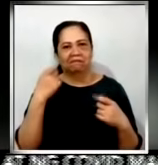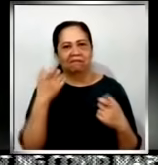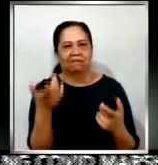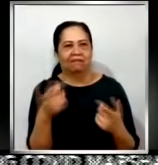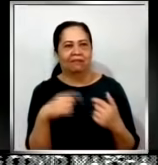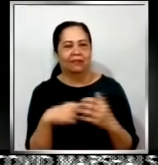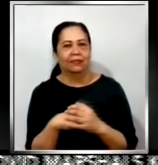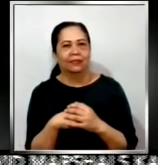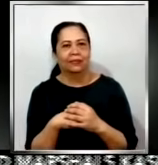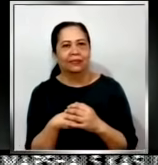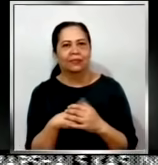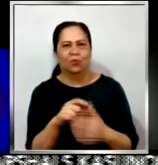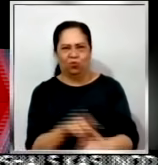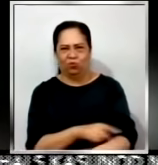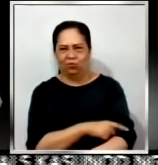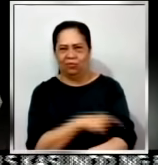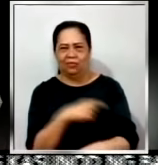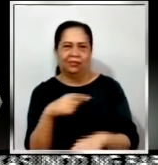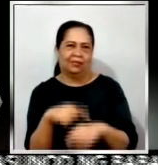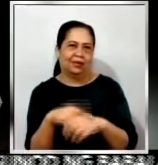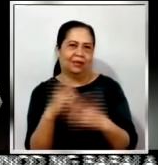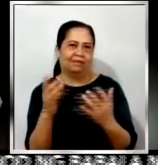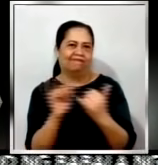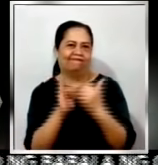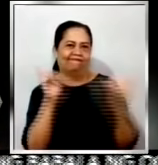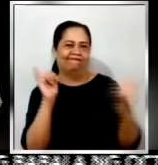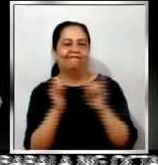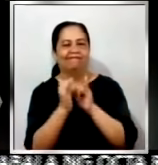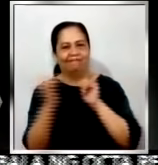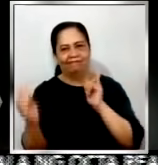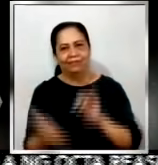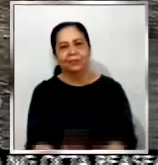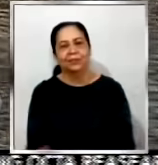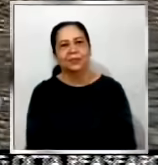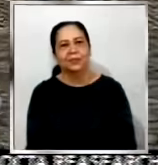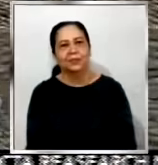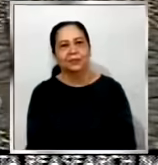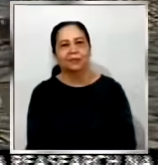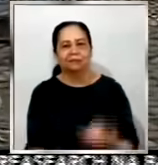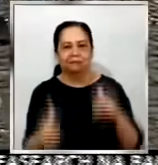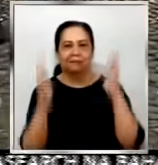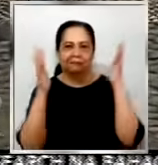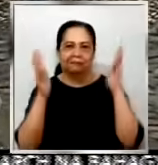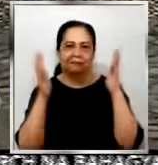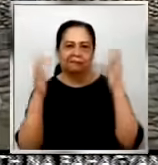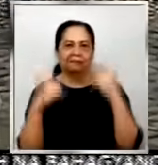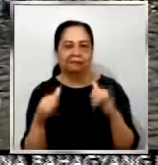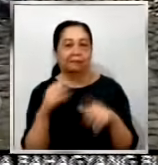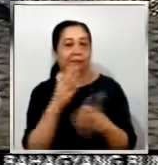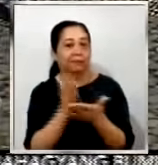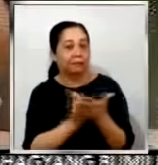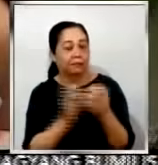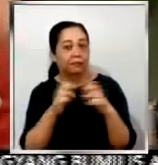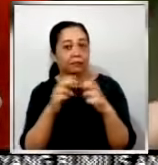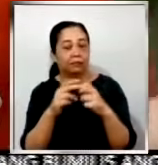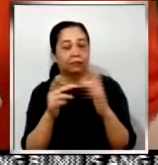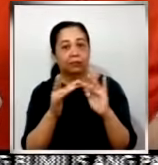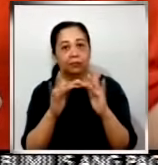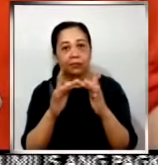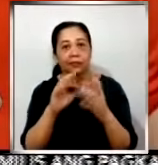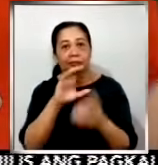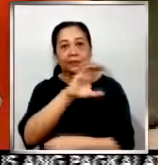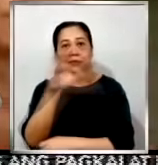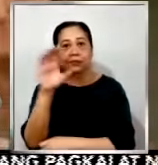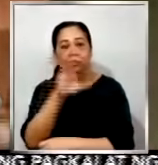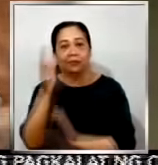ng panahon na magkakayuwalay kayo, nagkakausap pa rin kayo. May iba naman kahit online ang Christmas party,